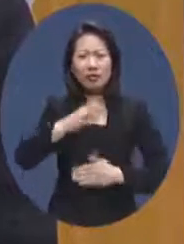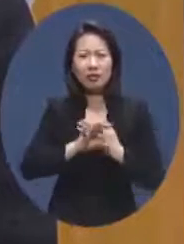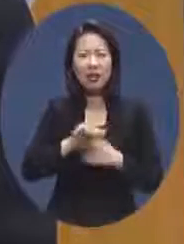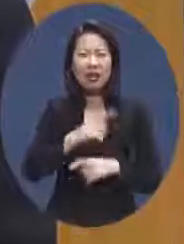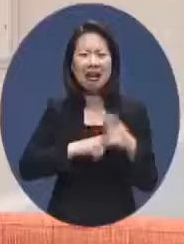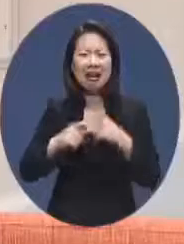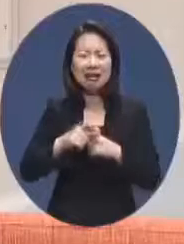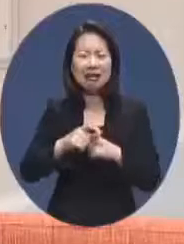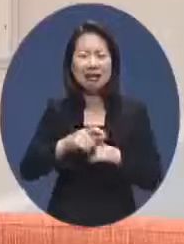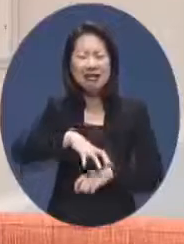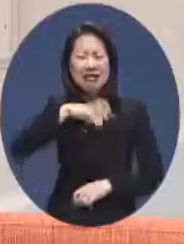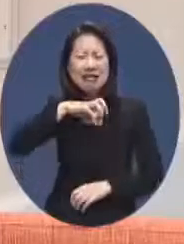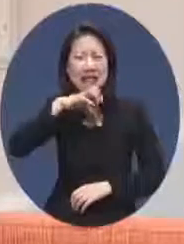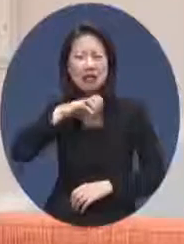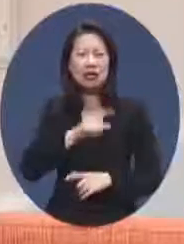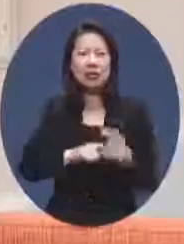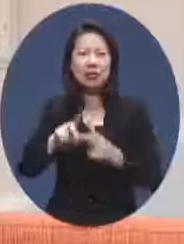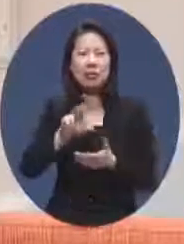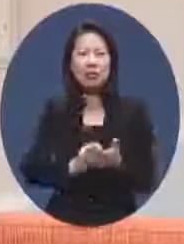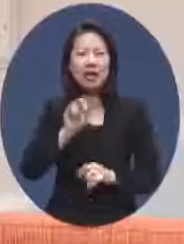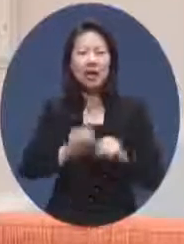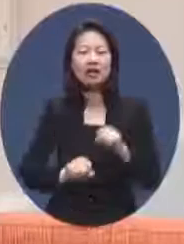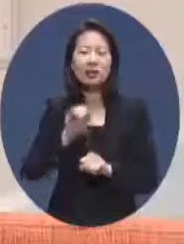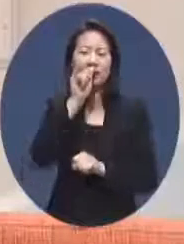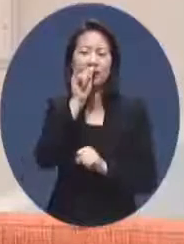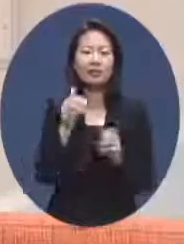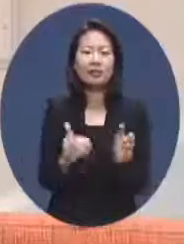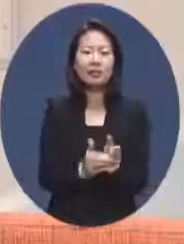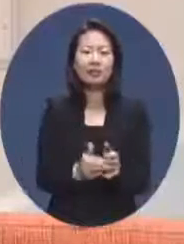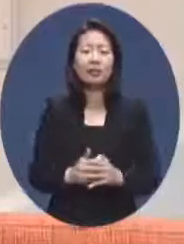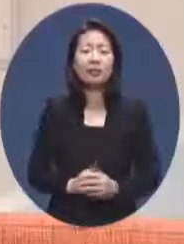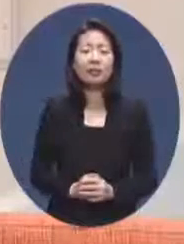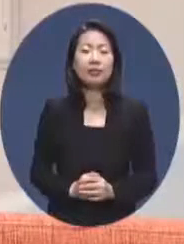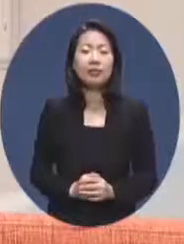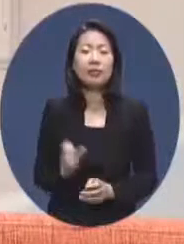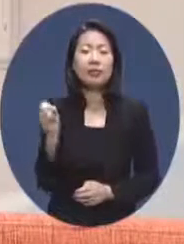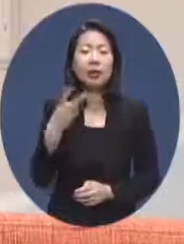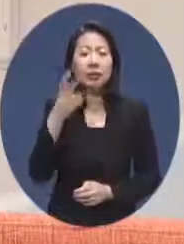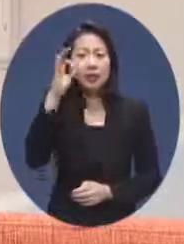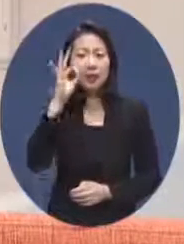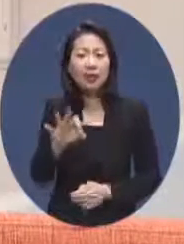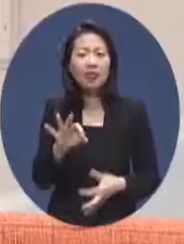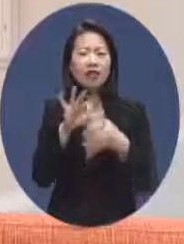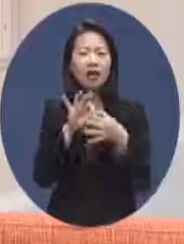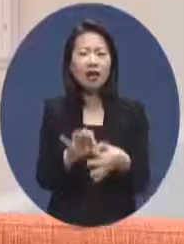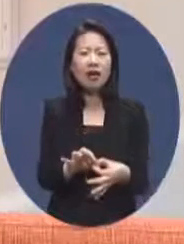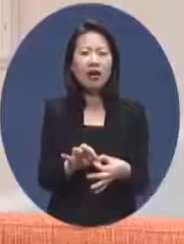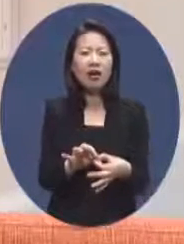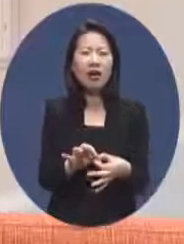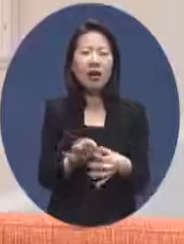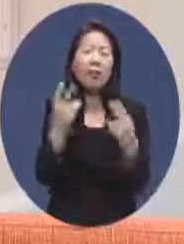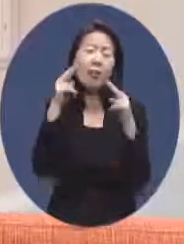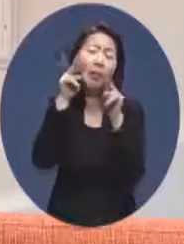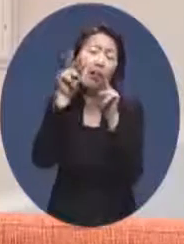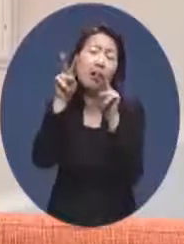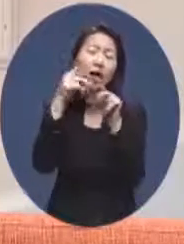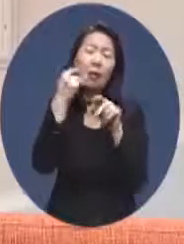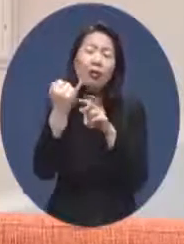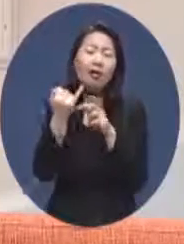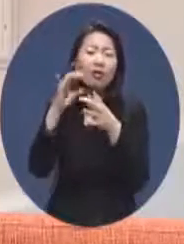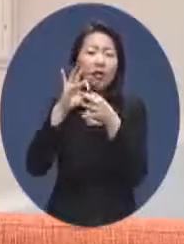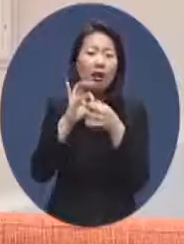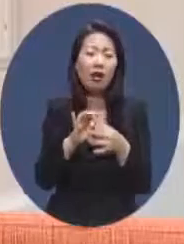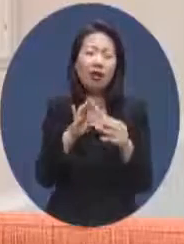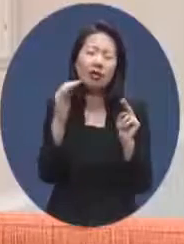이렇게 투정을 부리고 가서 더 문제를 일으키고 그럴 수 있거든요. 그리고 제가 이렇게 보니까 끊임없이 해바라기 같아요. 엄마를 끊임없이